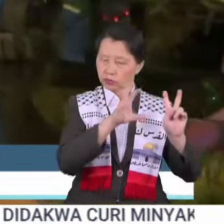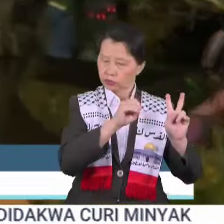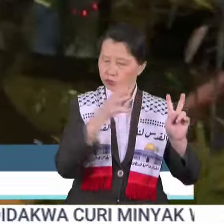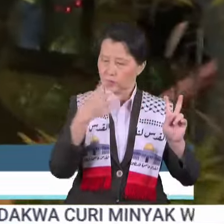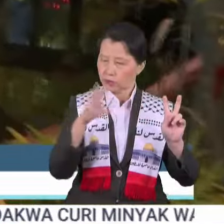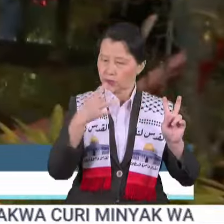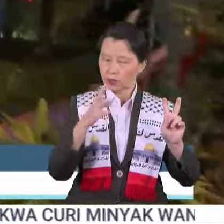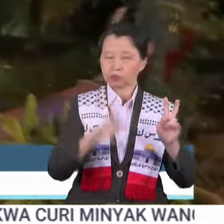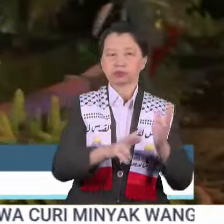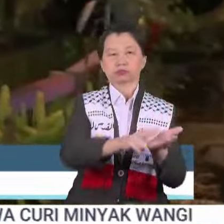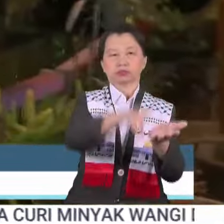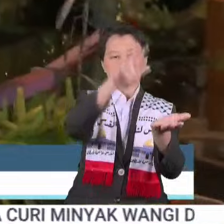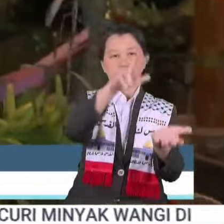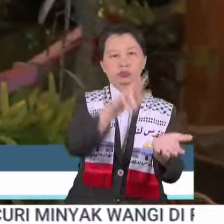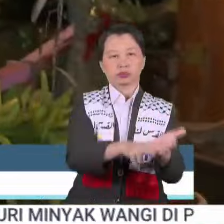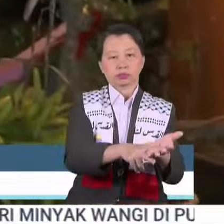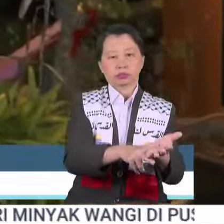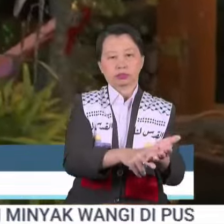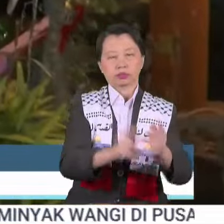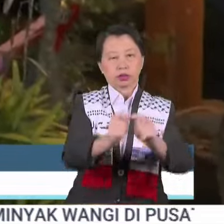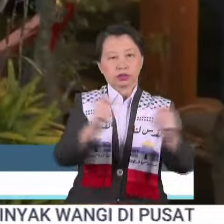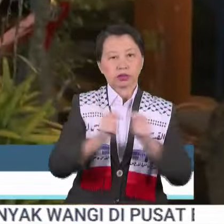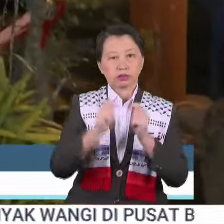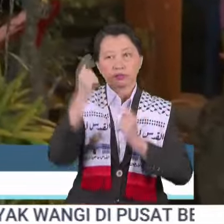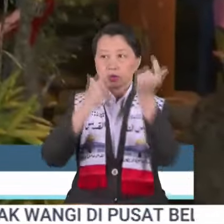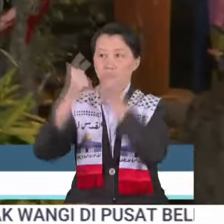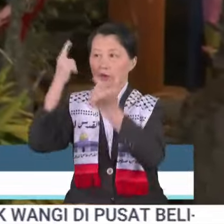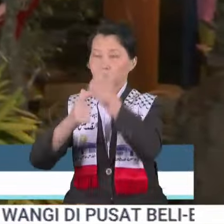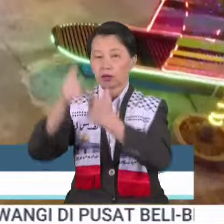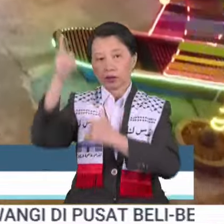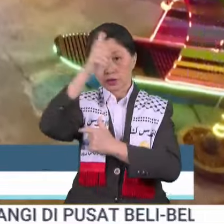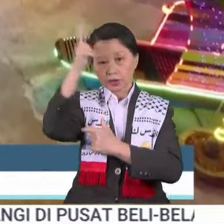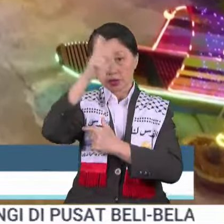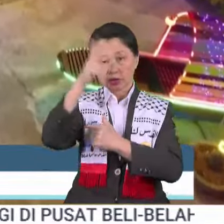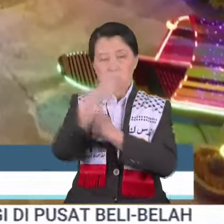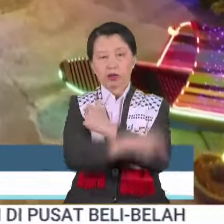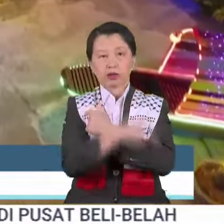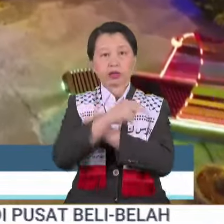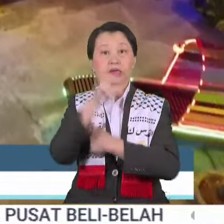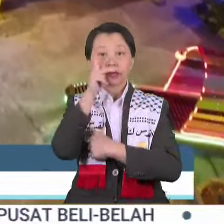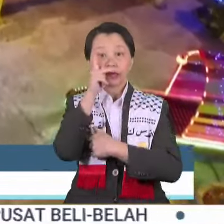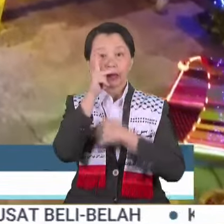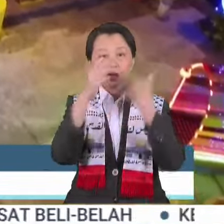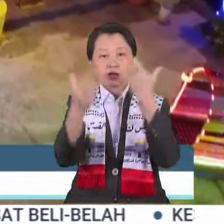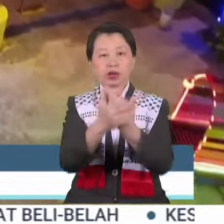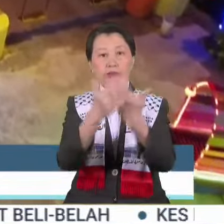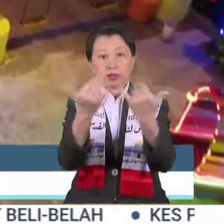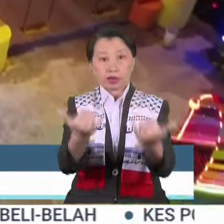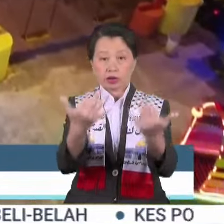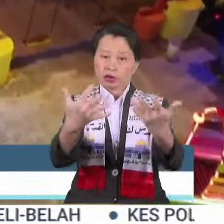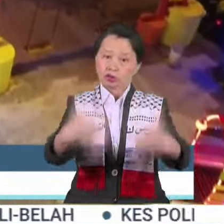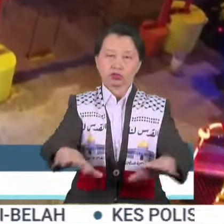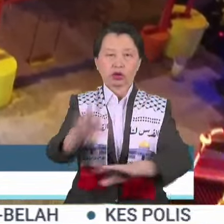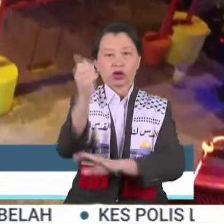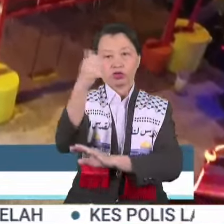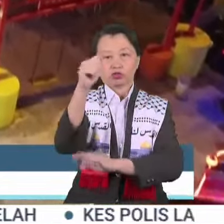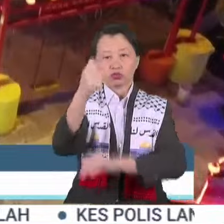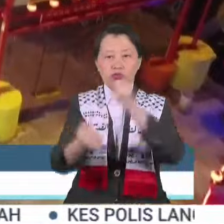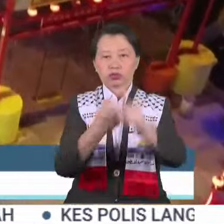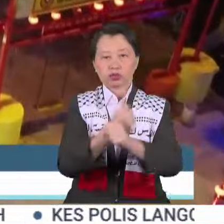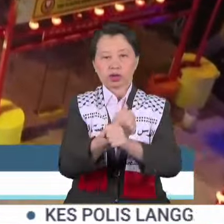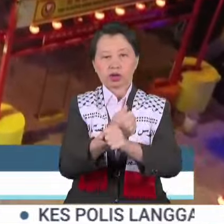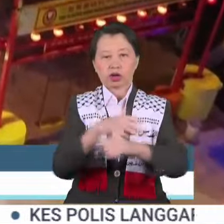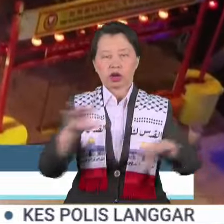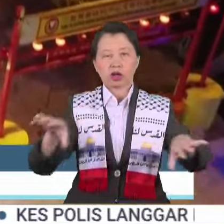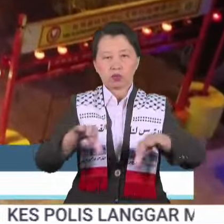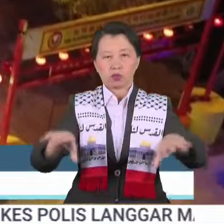2014 diiktiraf sebagai tempat pelancongan Kerajaan Negeri Kedah. Sampai sekarang pun sudah 10 tahun. Sudah saya buat